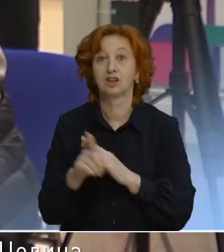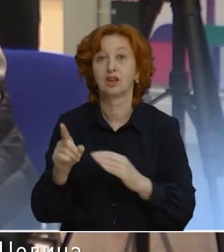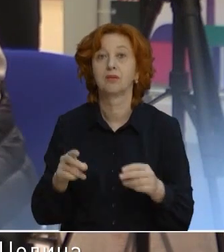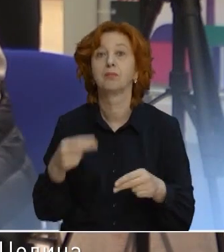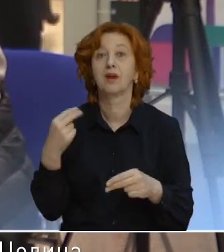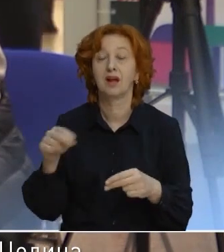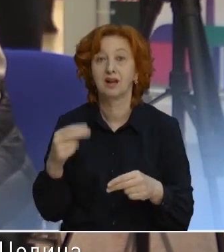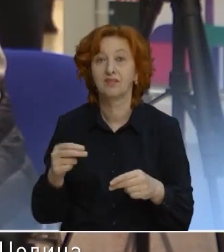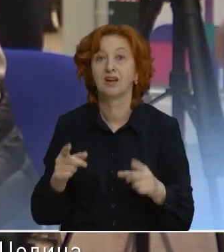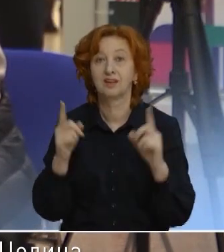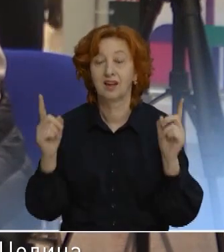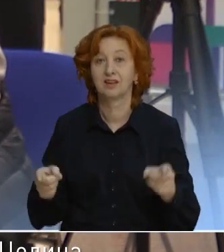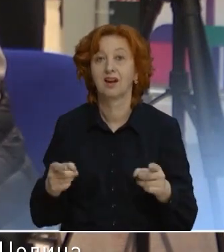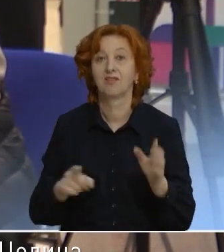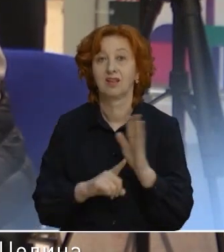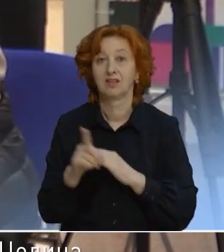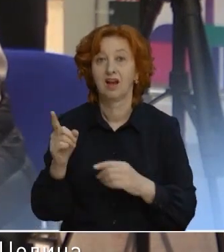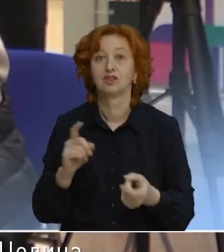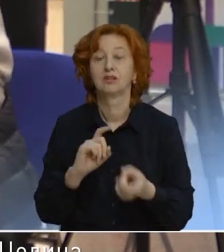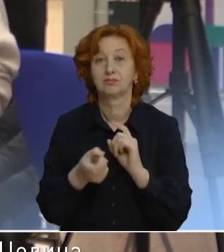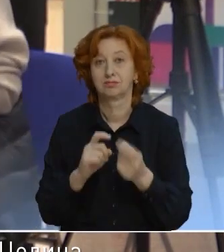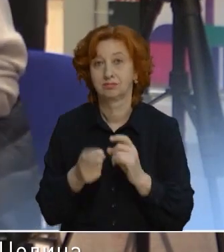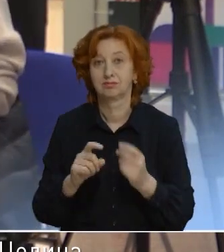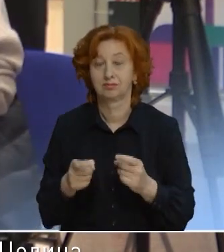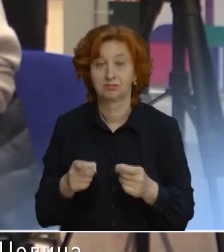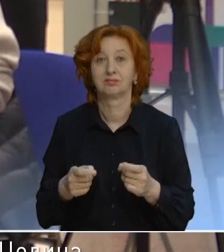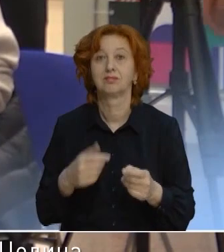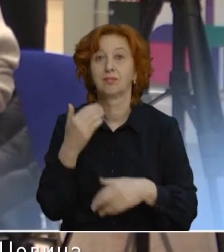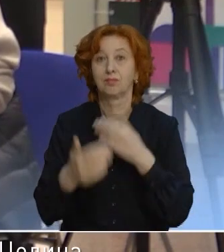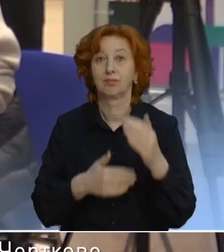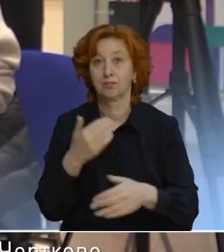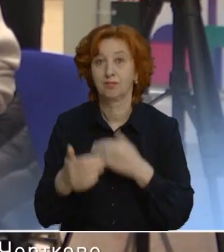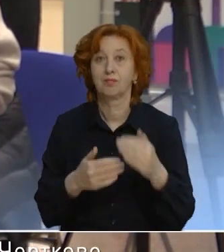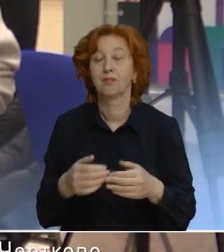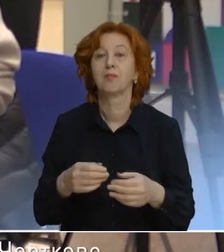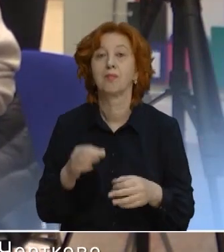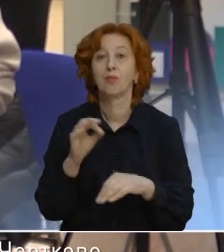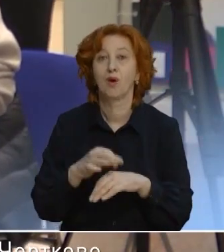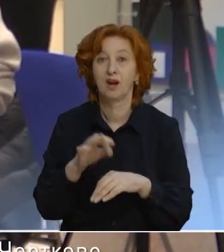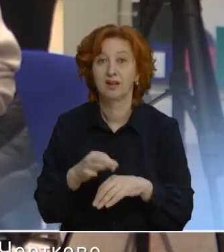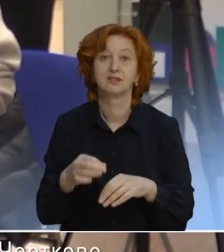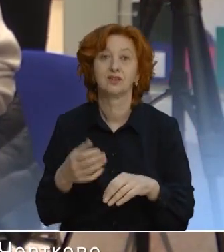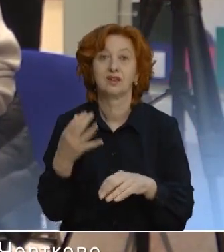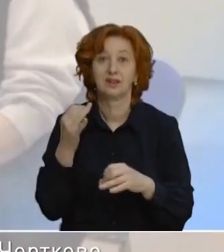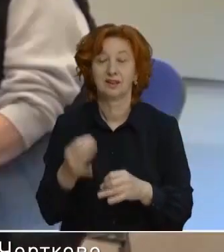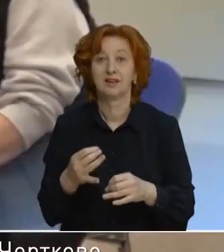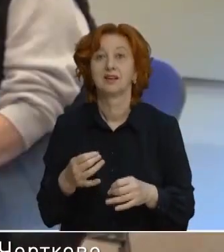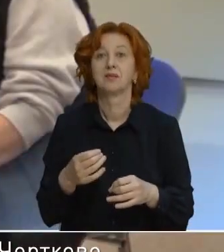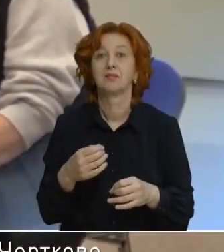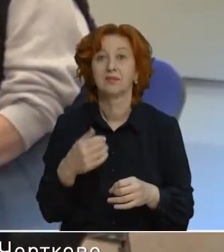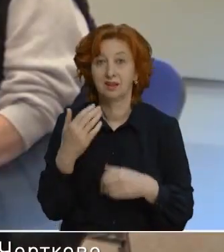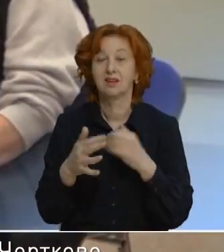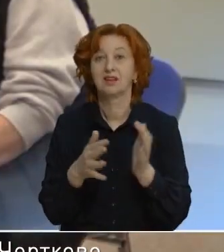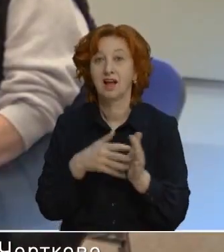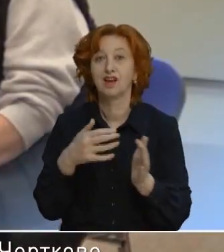друзей, родителей, конечно. Я смог восстановиться для того, чтобы стать самостоятельным. Это очень важно, быть самостоятельным. У нас есть